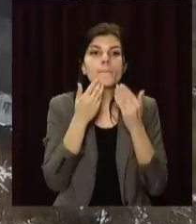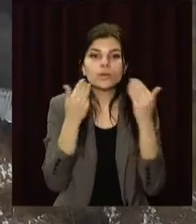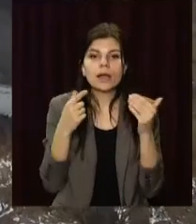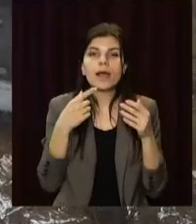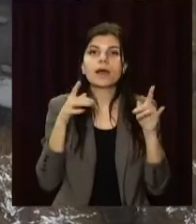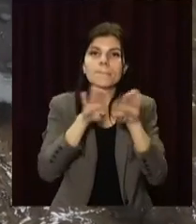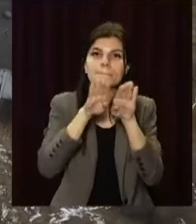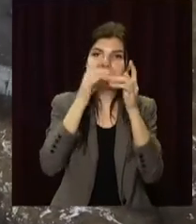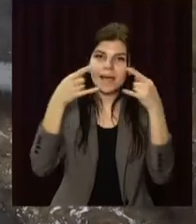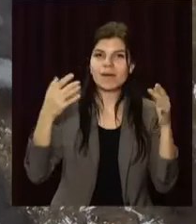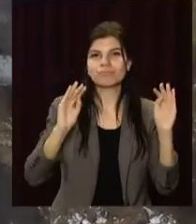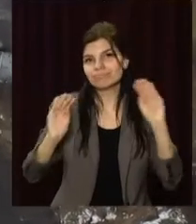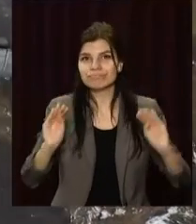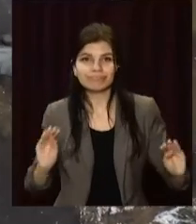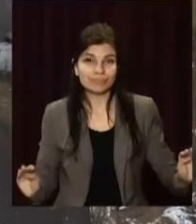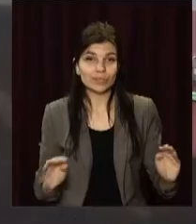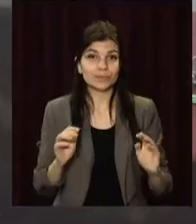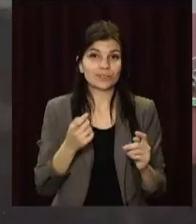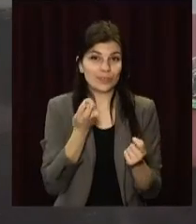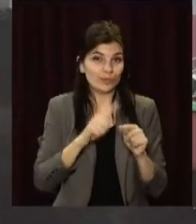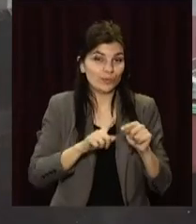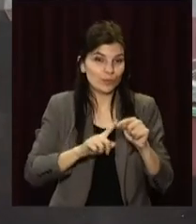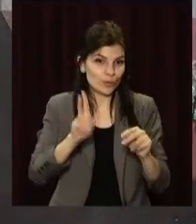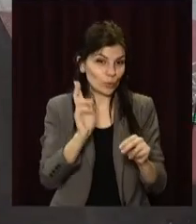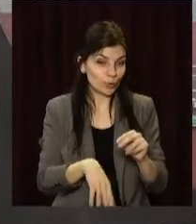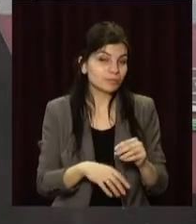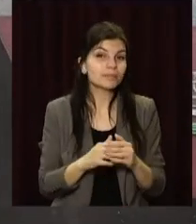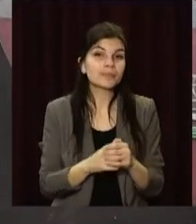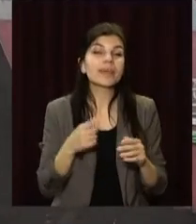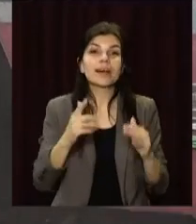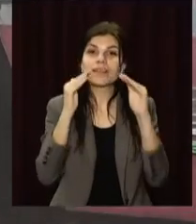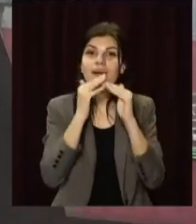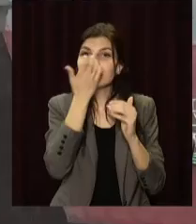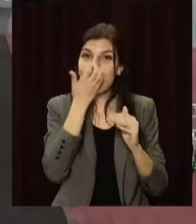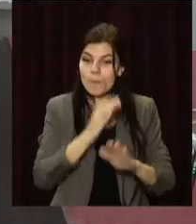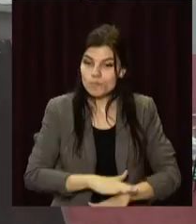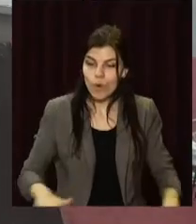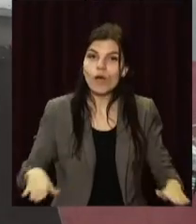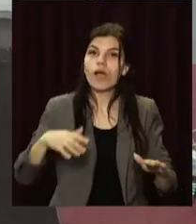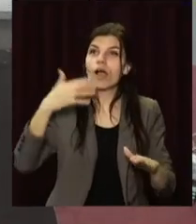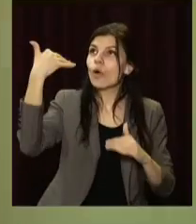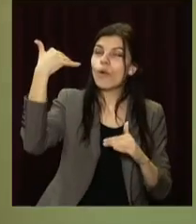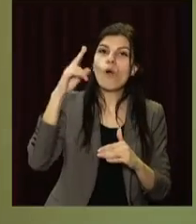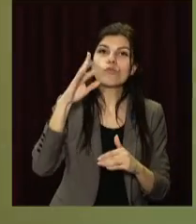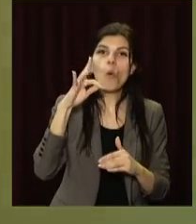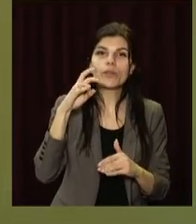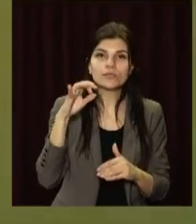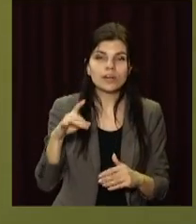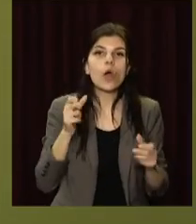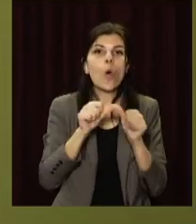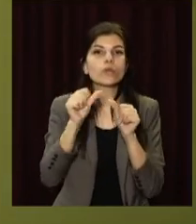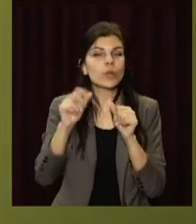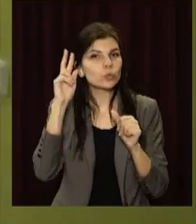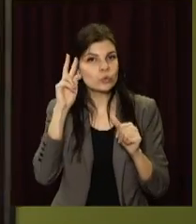меблі та облаштування території, повідомили в облдержадміністрації. В оселі тепла підлога та кондиціонери, окремий санвузол